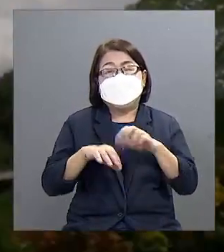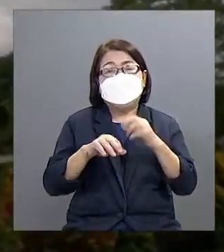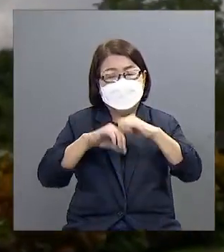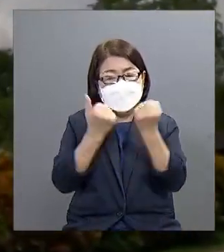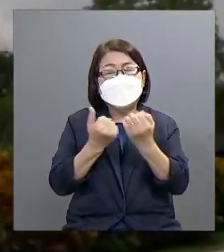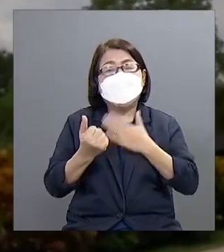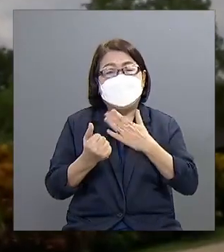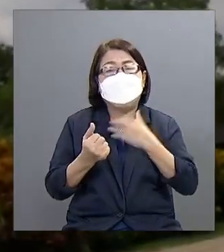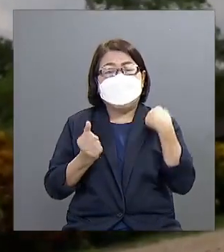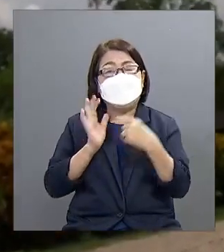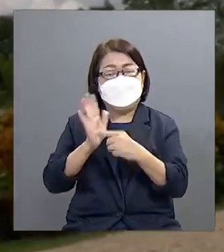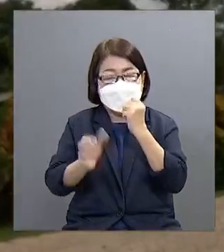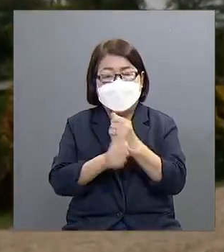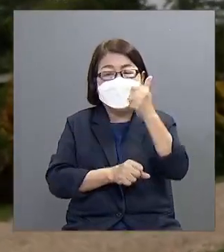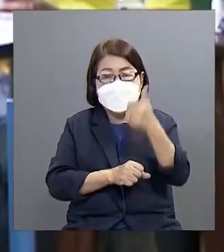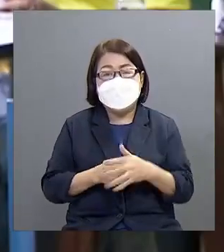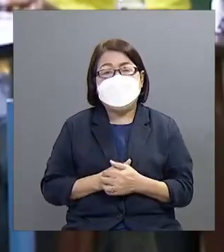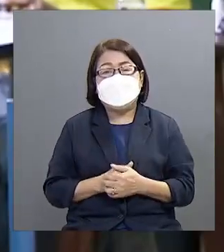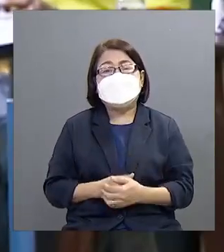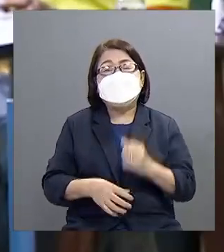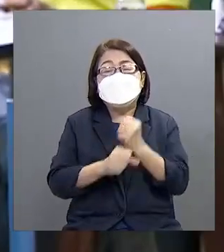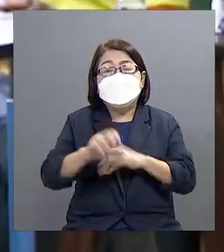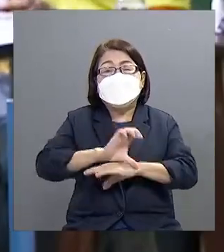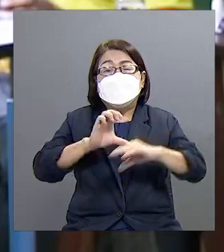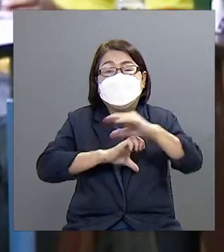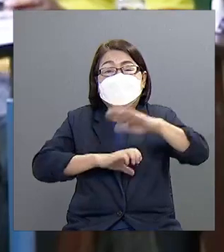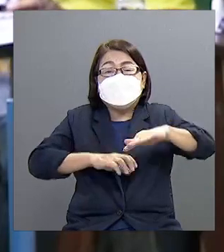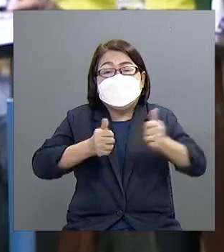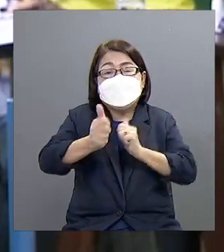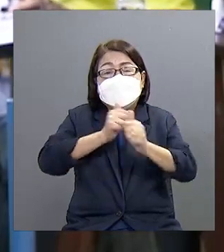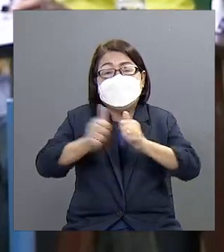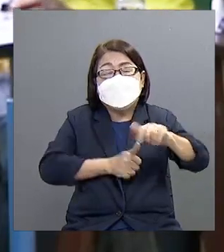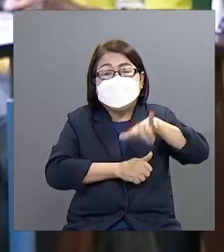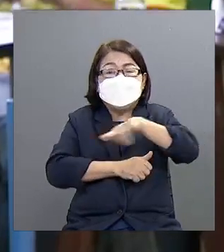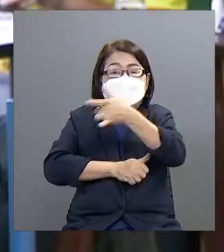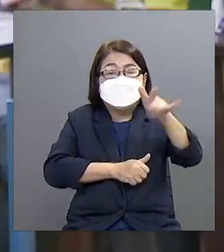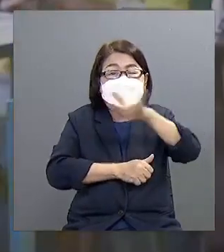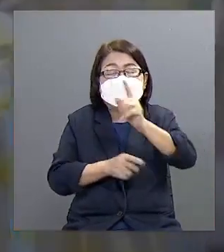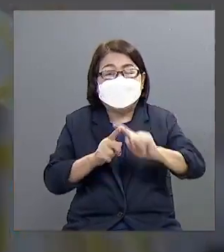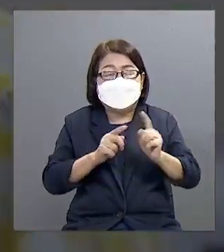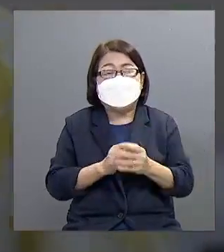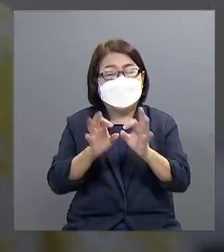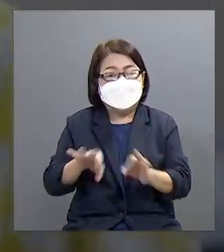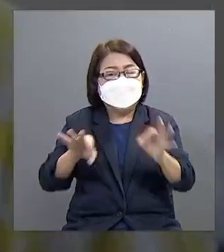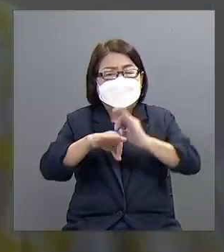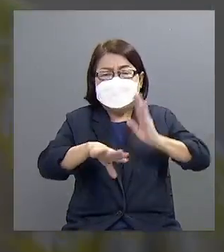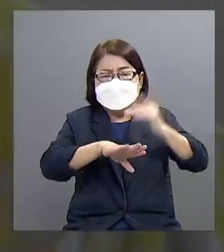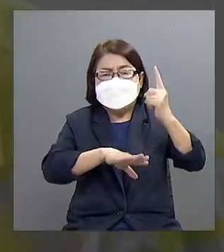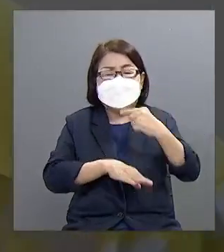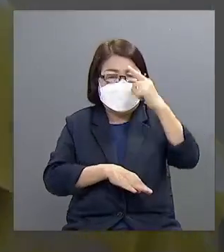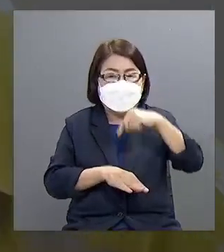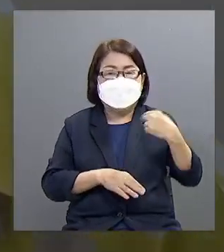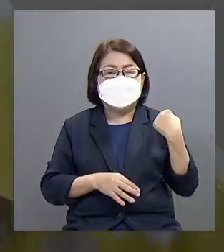ร็จเรียกว่าโครงการหนูน้อยเจ้าเวหาเนี่ยสร้างคนสร้างความสำเร็จในเรื่องของโดนเนี่ยน่าจะเป็นหนึ่งในเมืองไทยได้3ครับ